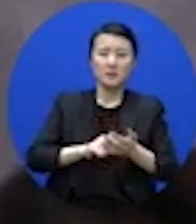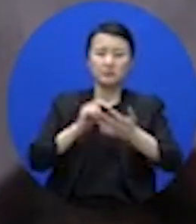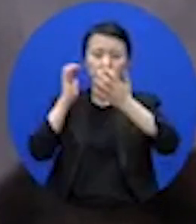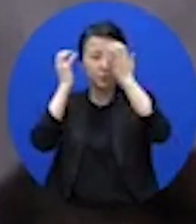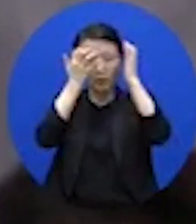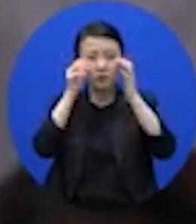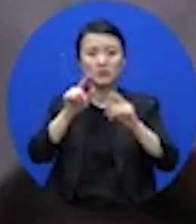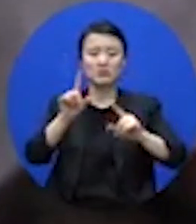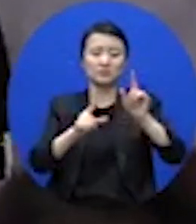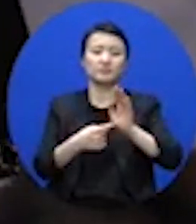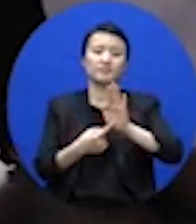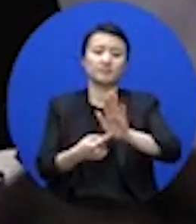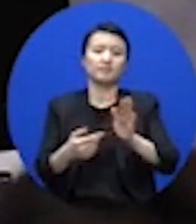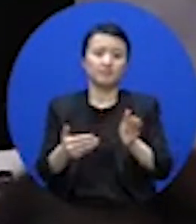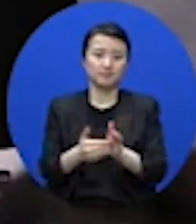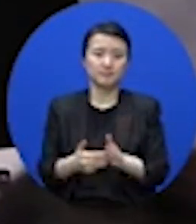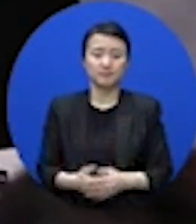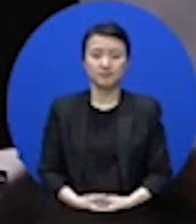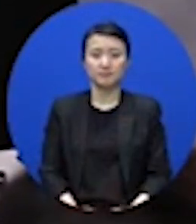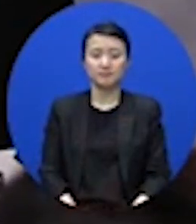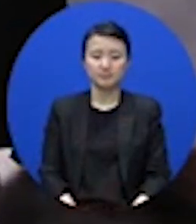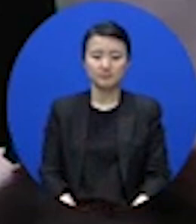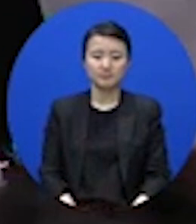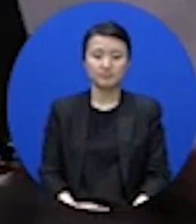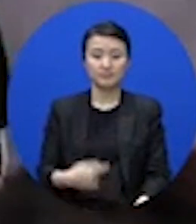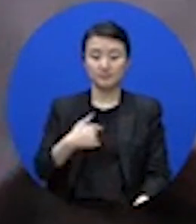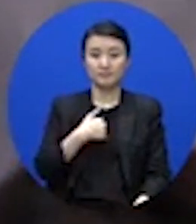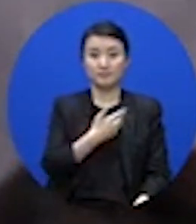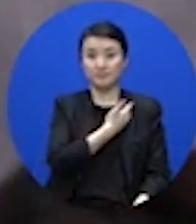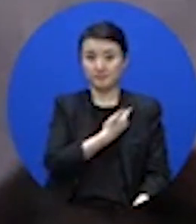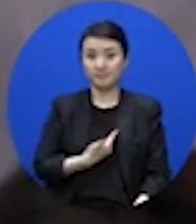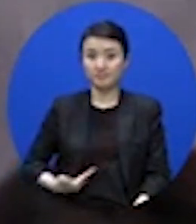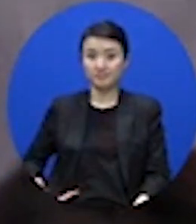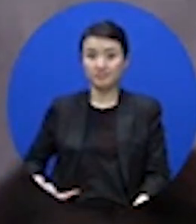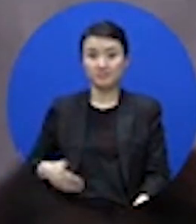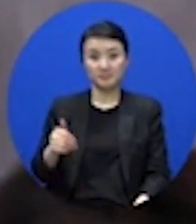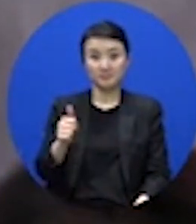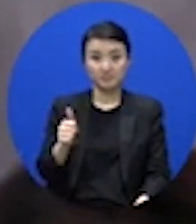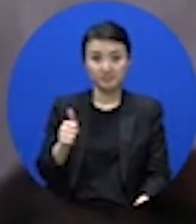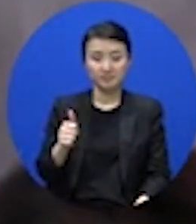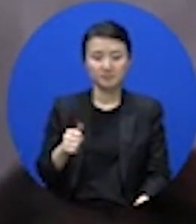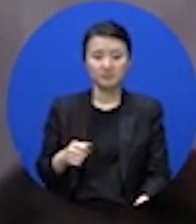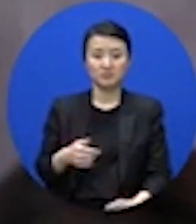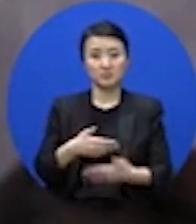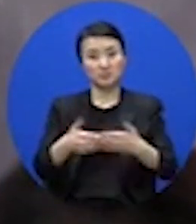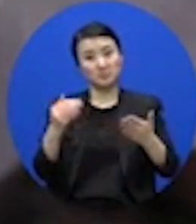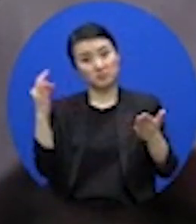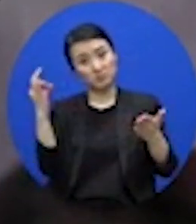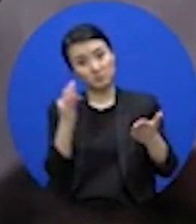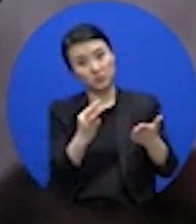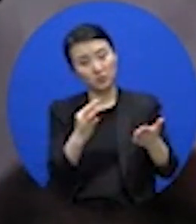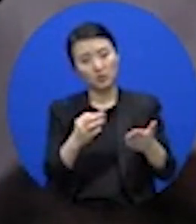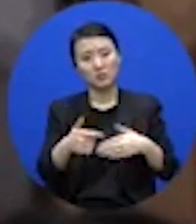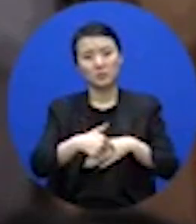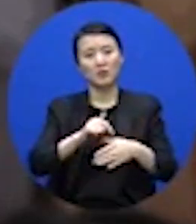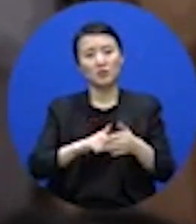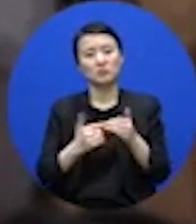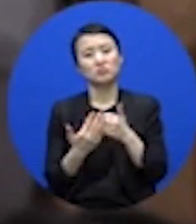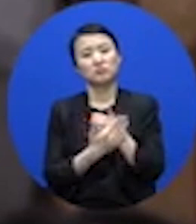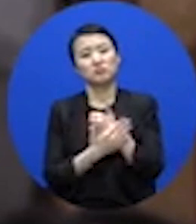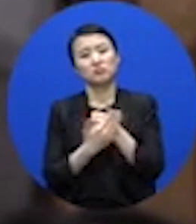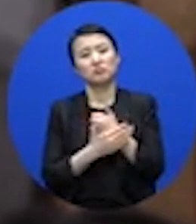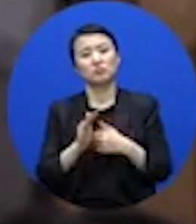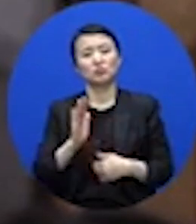우리가 알 수 있어요. 근데 희한한 게 제 그 제자가 있는데요. 이 그림을 보고 너무 위로를 받았대요.